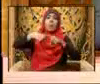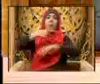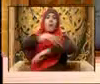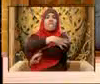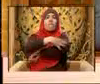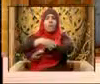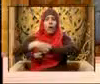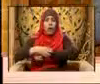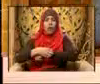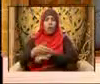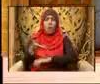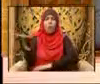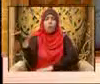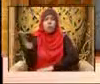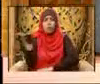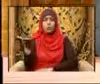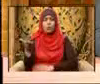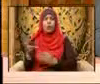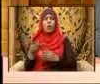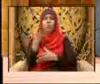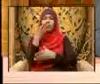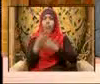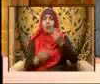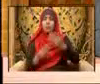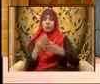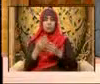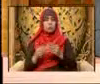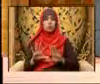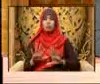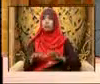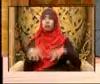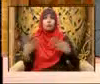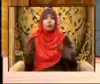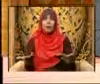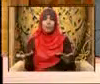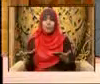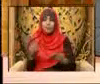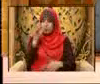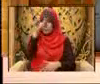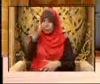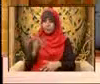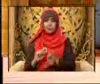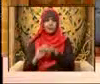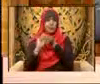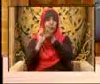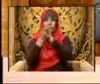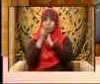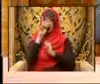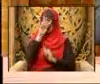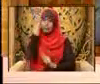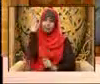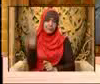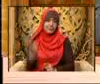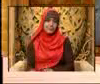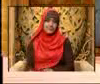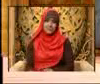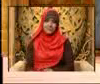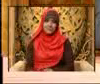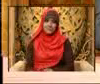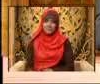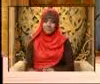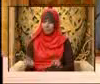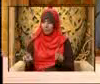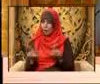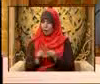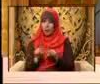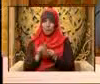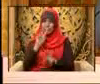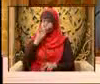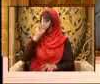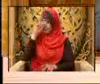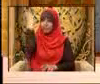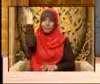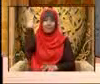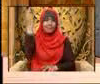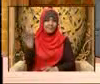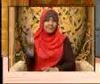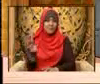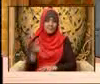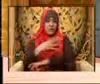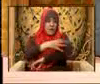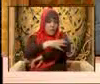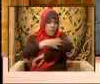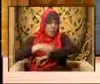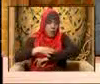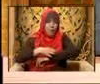والاحتياج والعوز، ماذا عساه أن يكون هذا الإنسان؟ وكيف سينفعل وكيف سيرد الفعل حيال